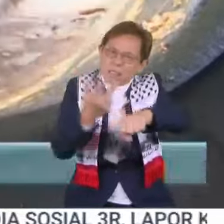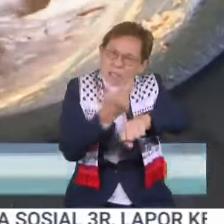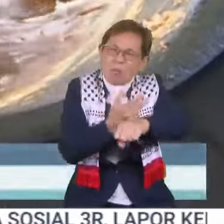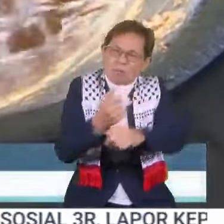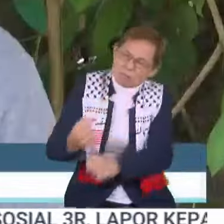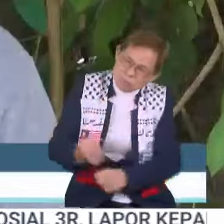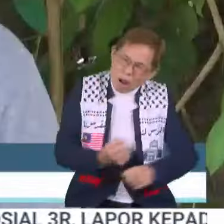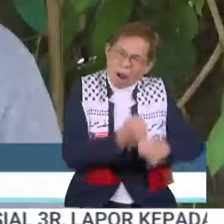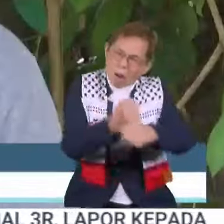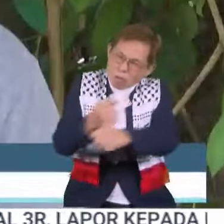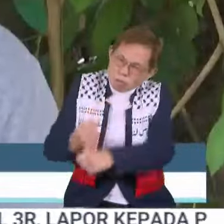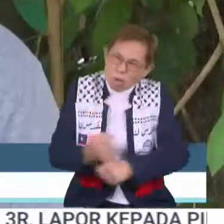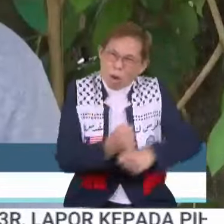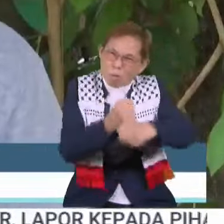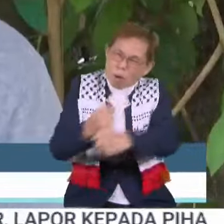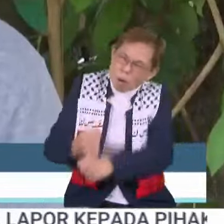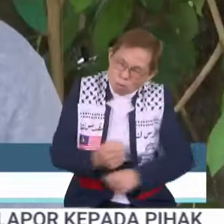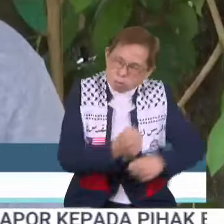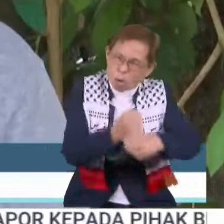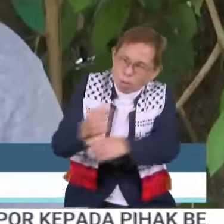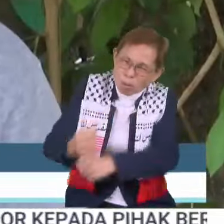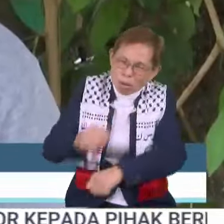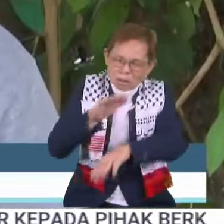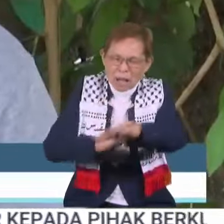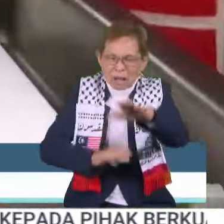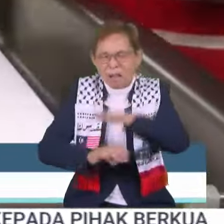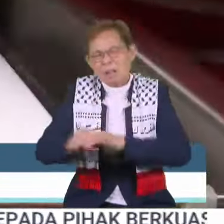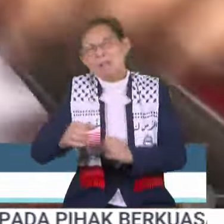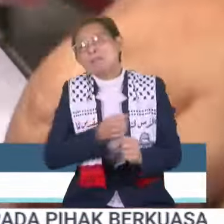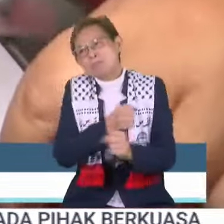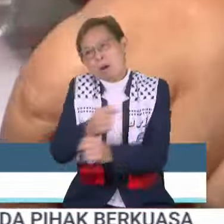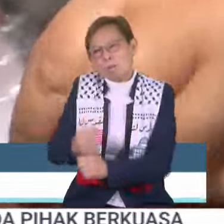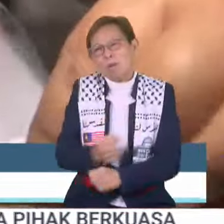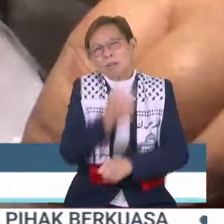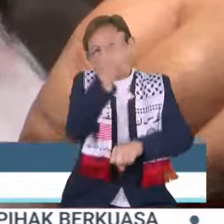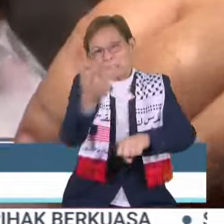lah tempoh masa untuk mengacau secara manual tadi.